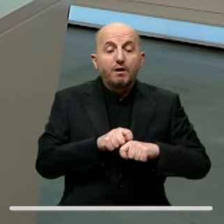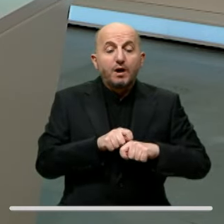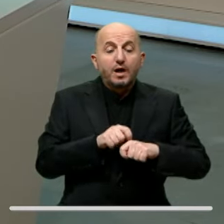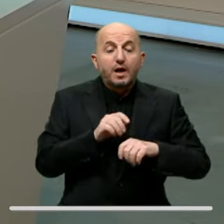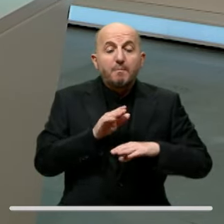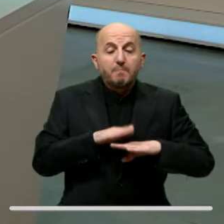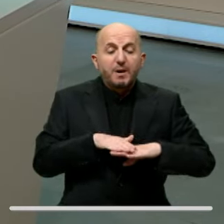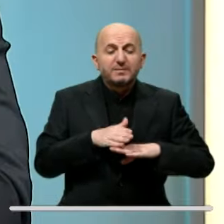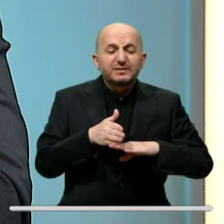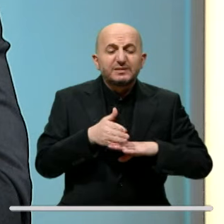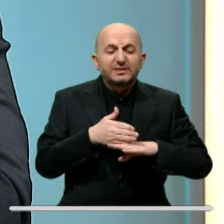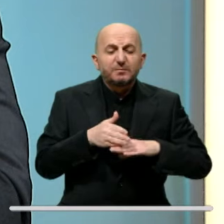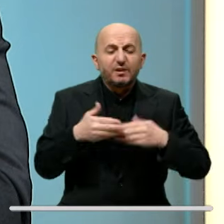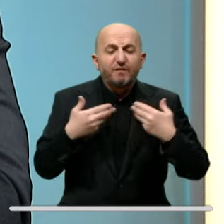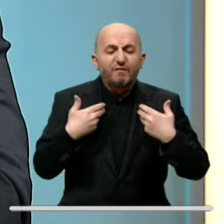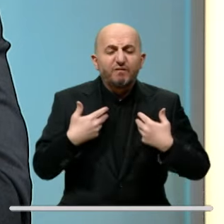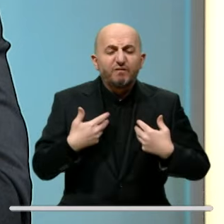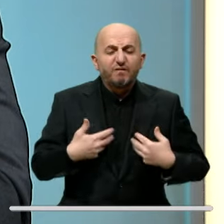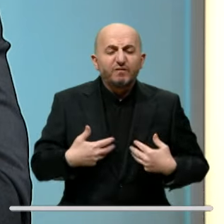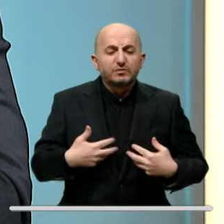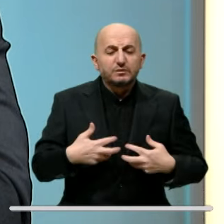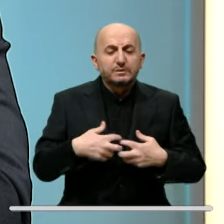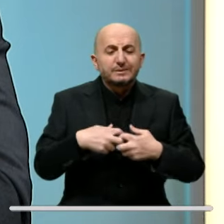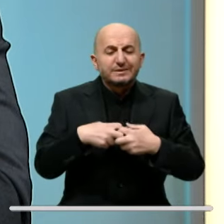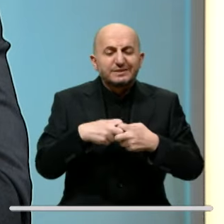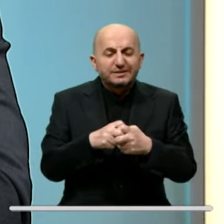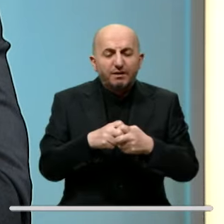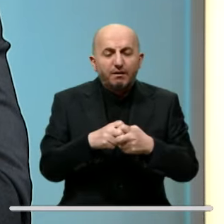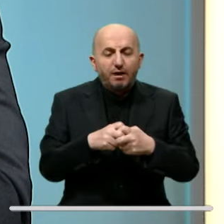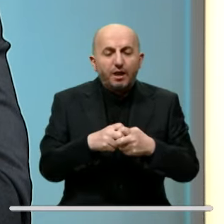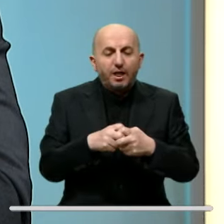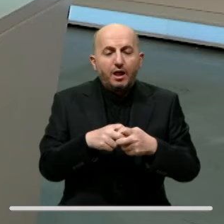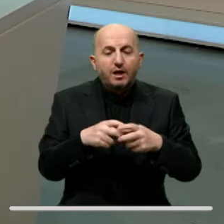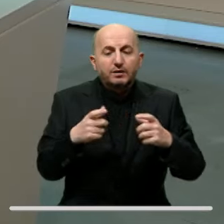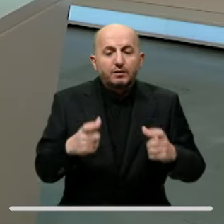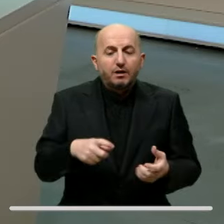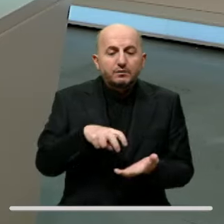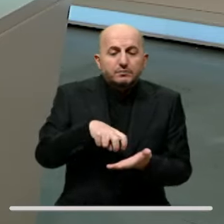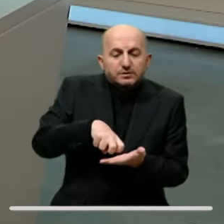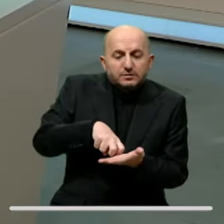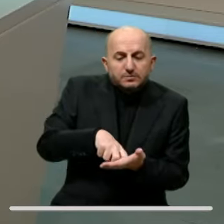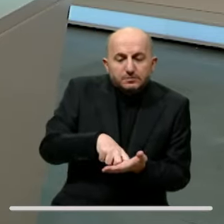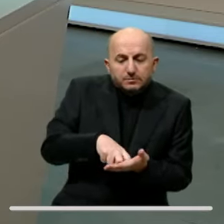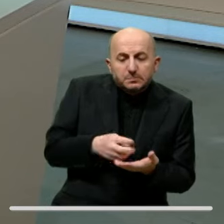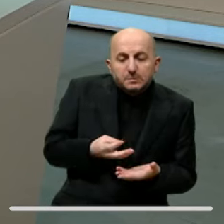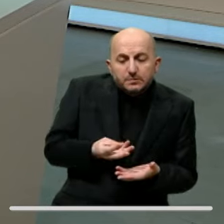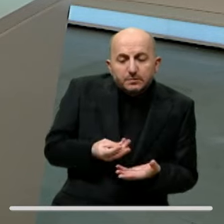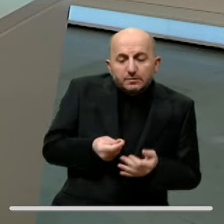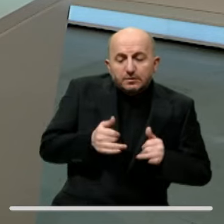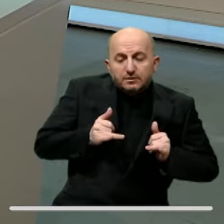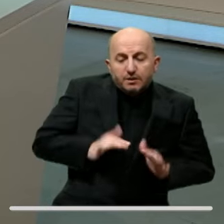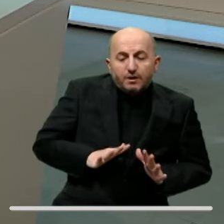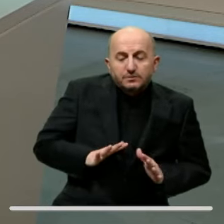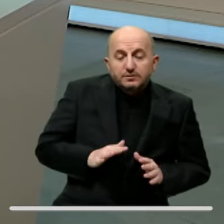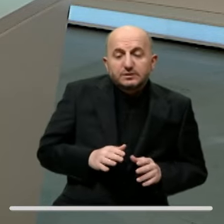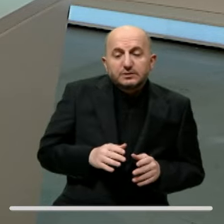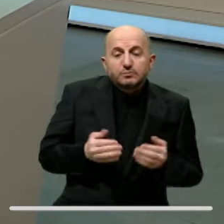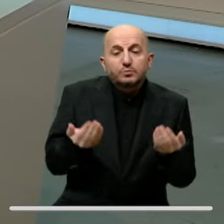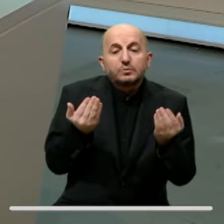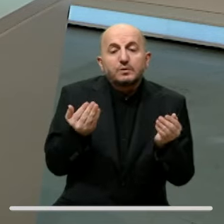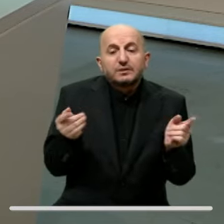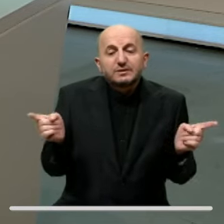sebebi de biraz vücut kitlem ağırca, yani yerde otururken böyle rahatsız oluyorum. Dualarımı da kısa